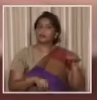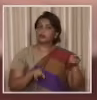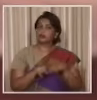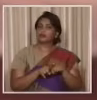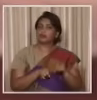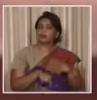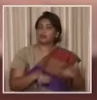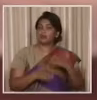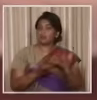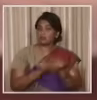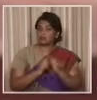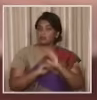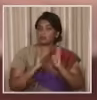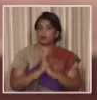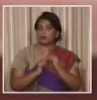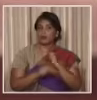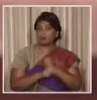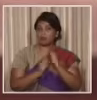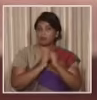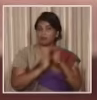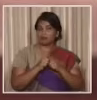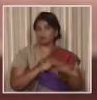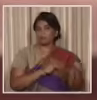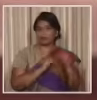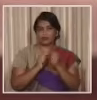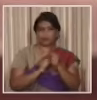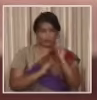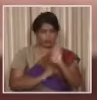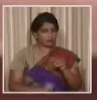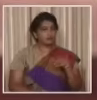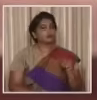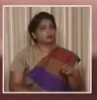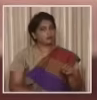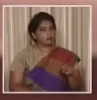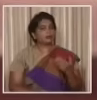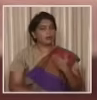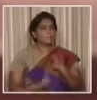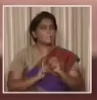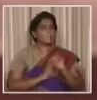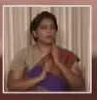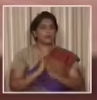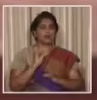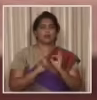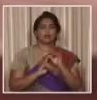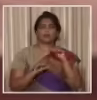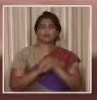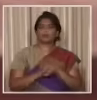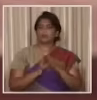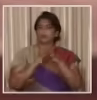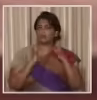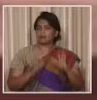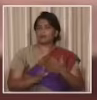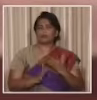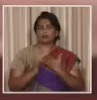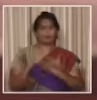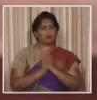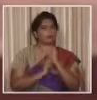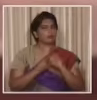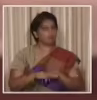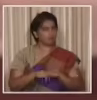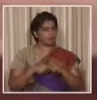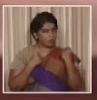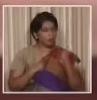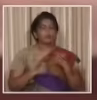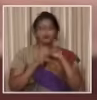මේ අවශ්‍යතාව ටික රාජ්‍ය නිලධාරී හරහා මේ විදියට කටයුතු කරනවා නම් ගරු කතානායකතුමනි අපි පාර්ලිමේන්තු මන්ත්‍රීවරු හැටියට බරපතල වරප්‍රසාද කඩවීම. ඒ නිසා